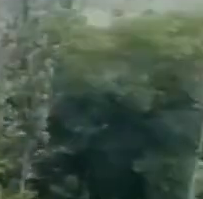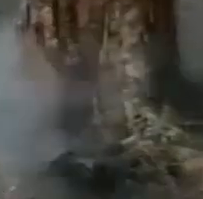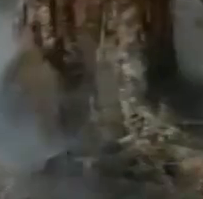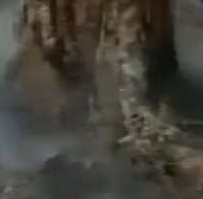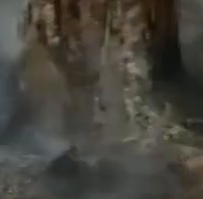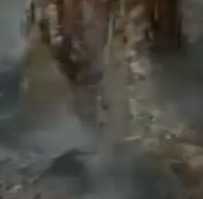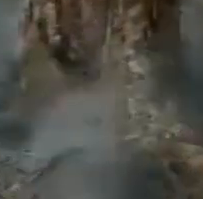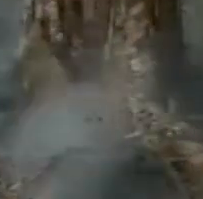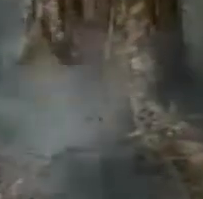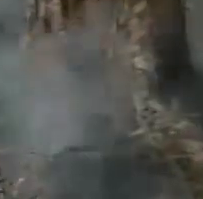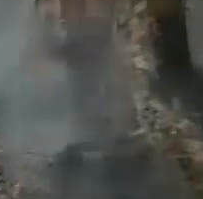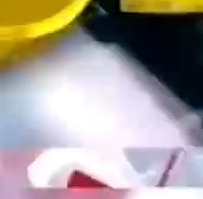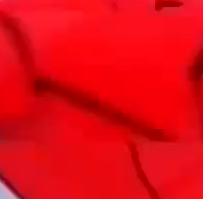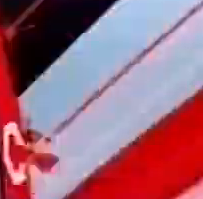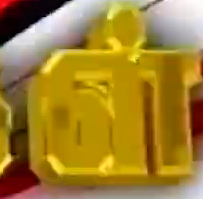பாதிப்பு ஏற்பட்டுள்ளது.